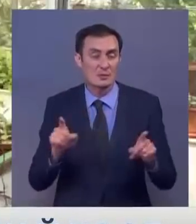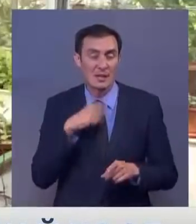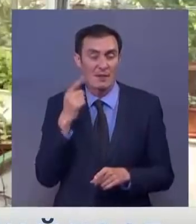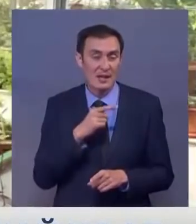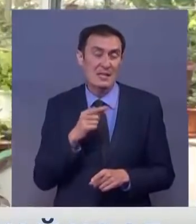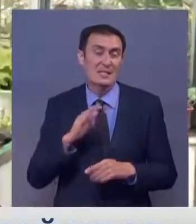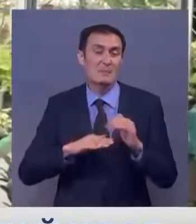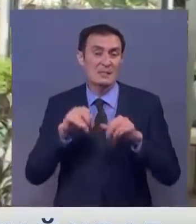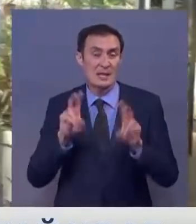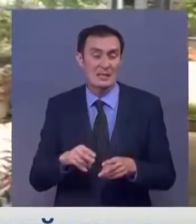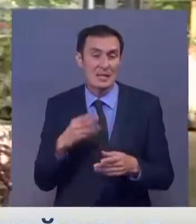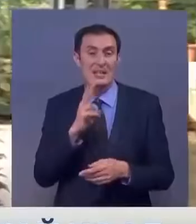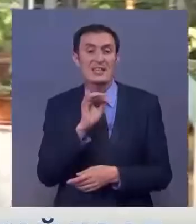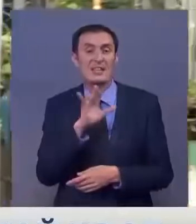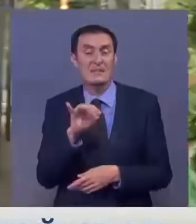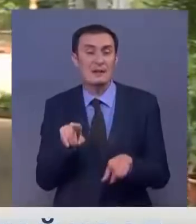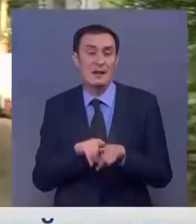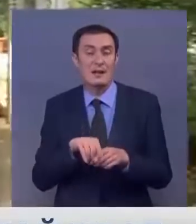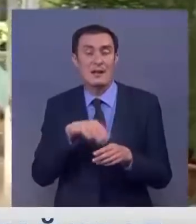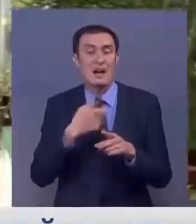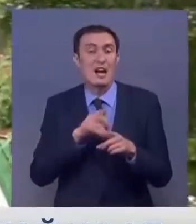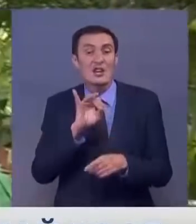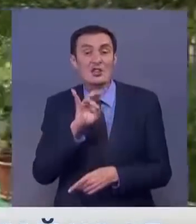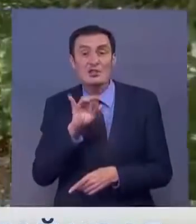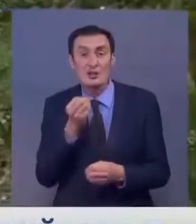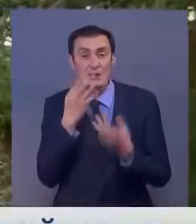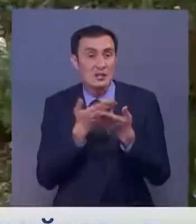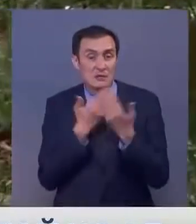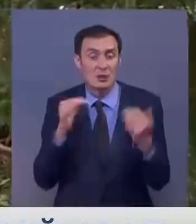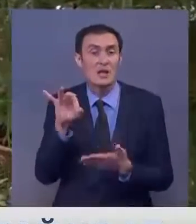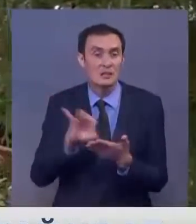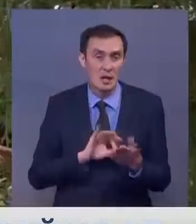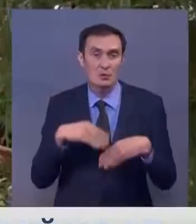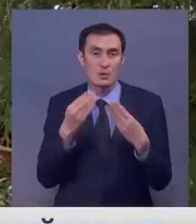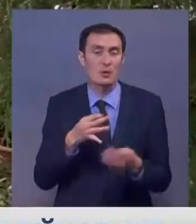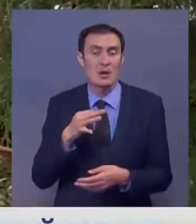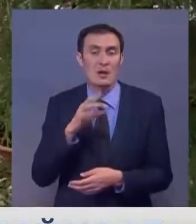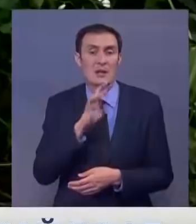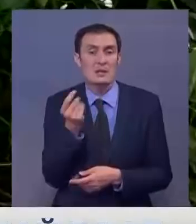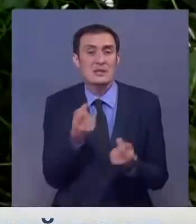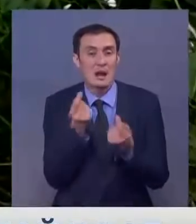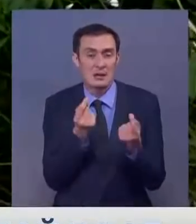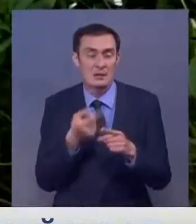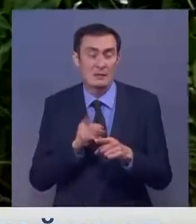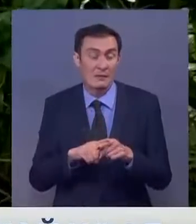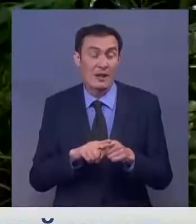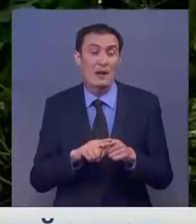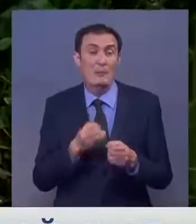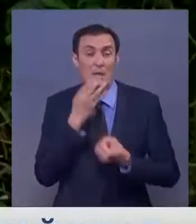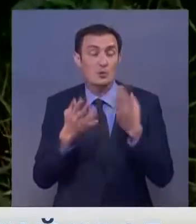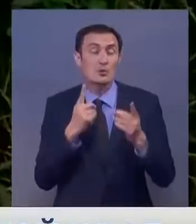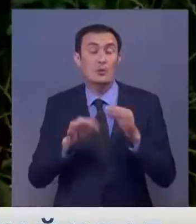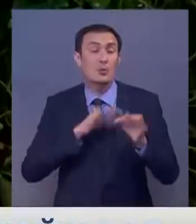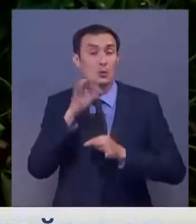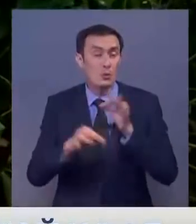говорят натуралисты. Киви растет как лианы, а инжир вообще не цветет, а сразу дает ягоды. Некоторые экзотические растения плодоносят круглый